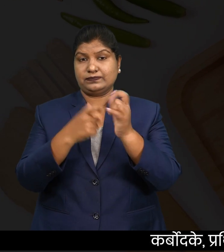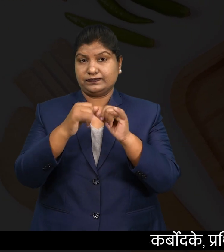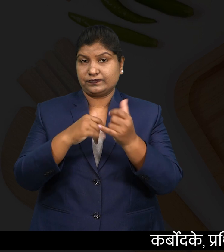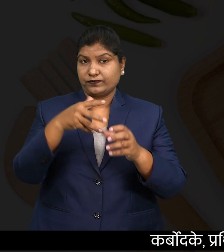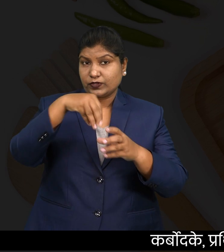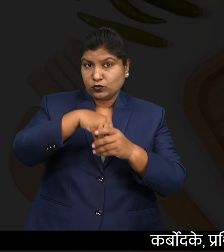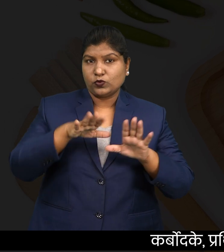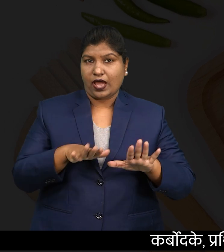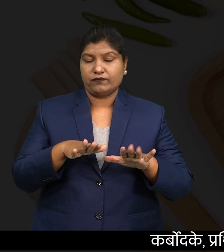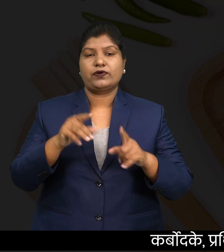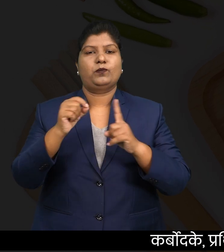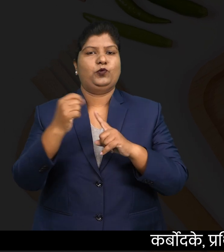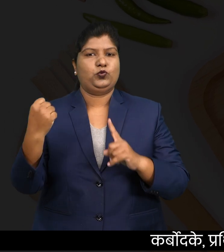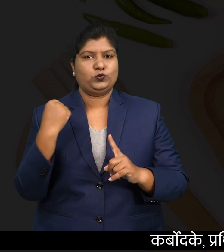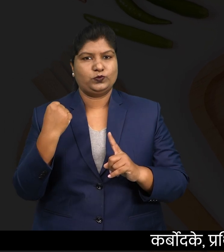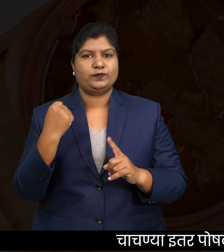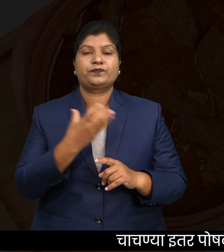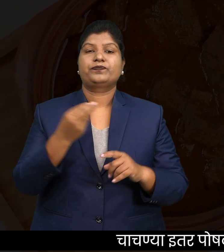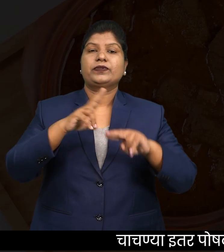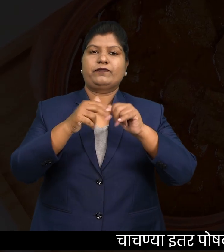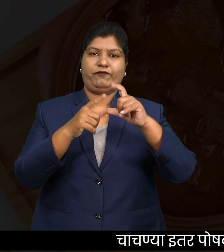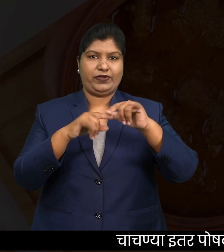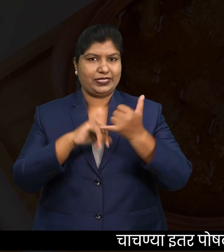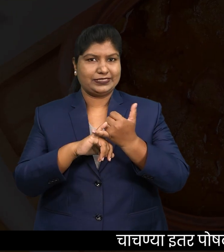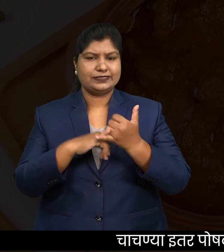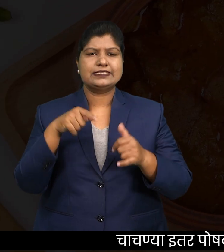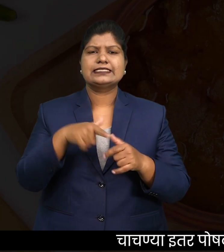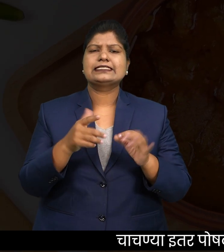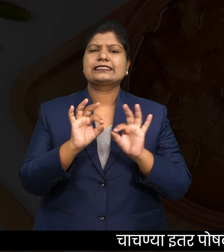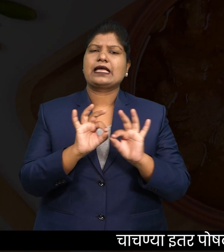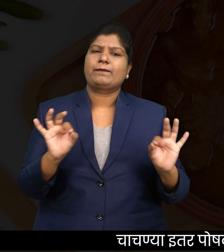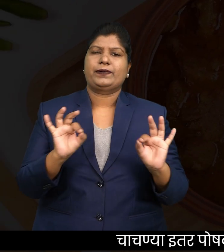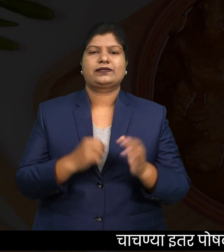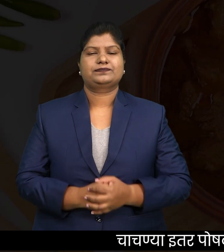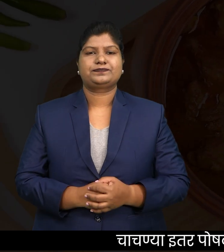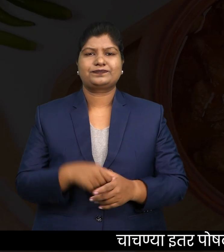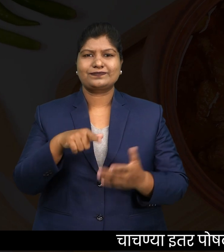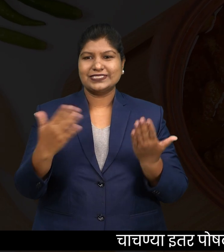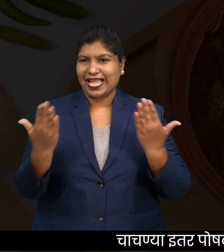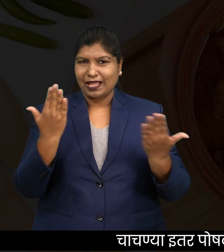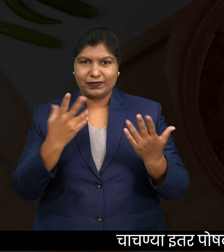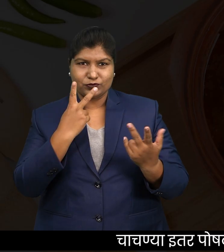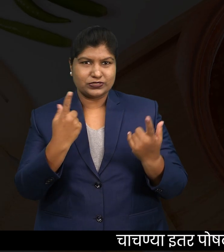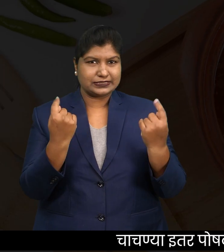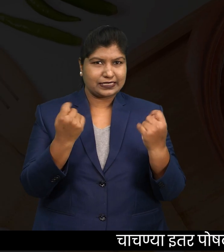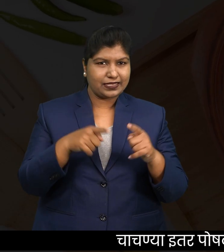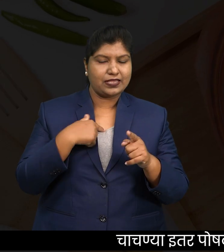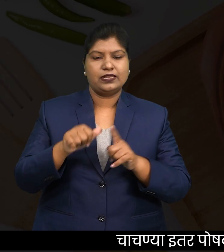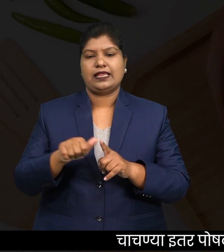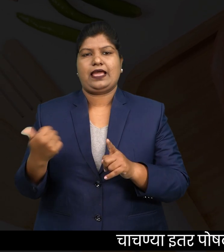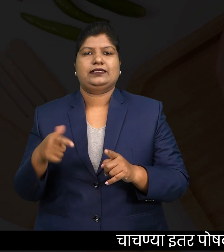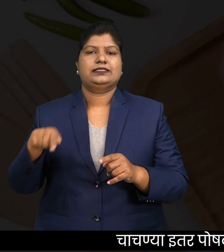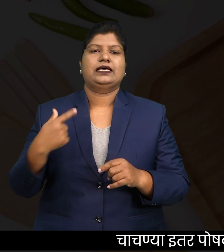आणि चरबीच्या उपस्थितीसाठी चाचण्या इतर पोषक तत्वांच्या चाचण्यांपेक्षा सोप्या